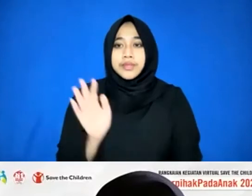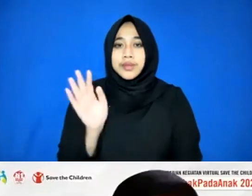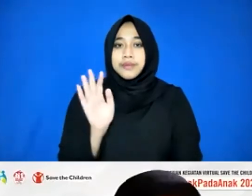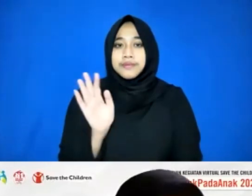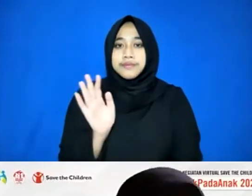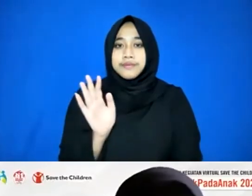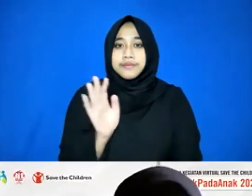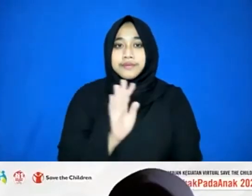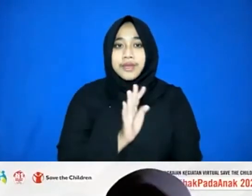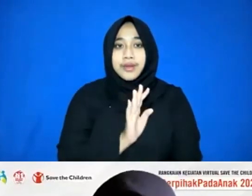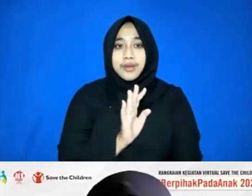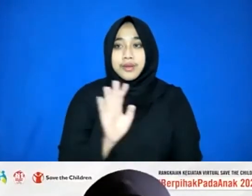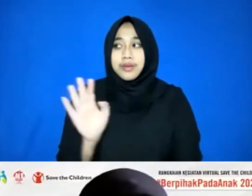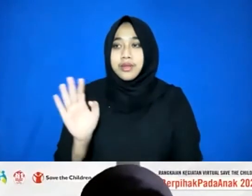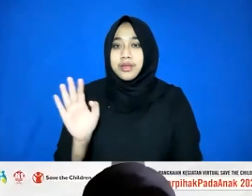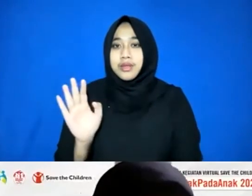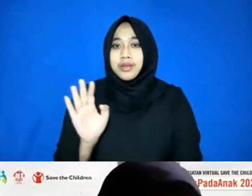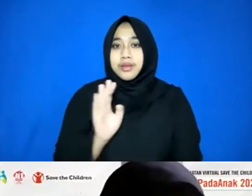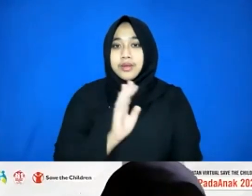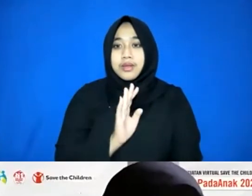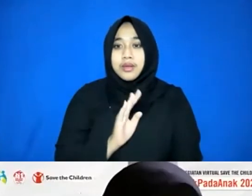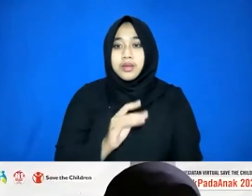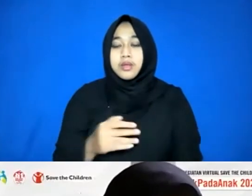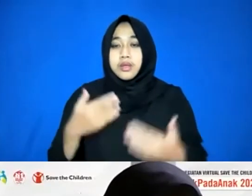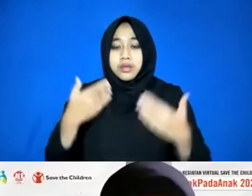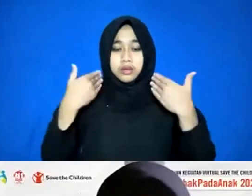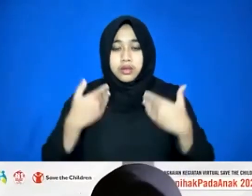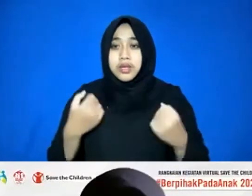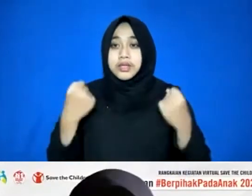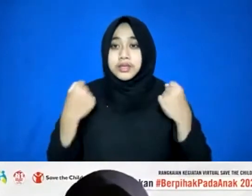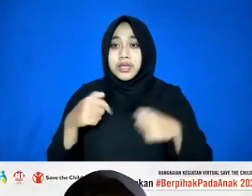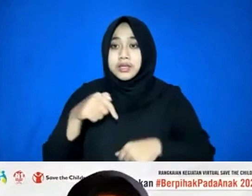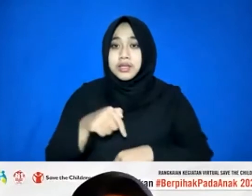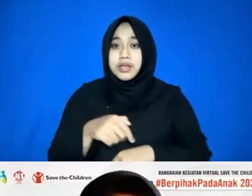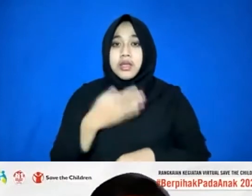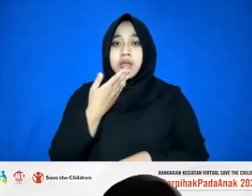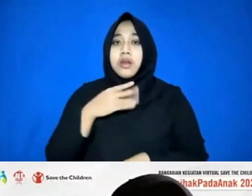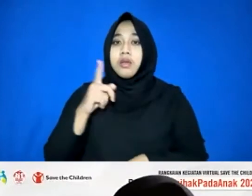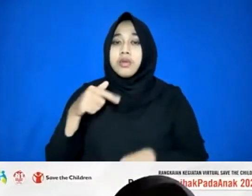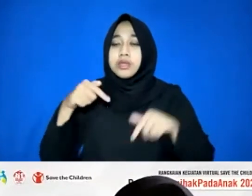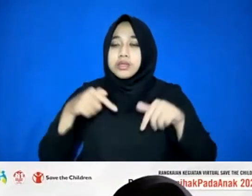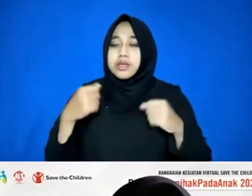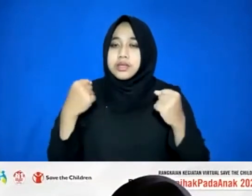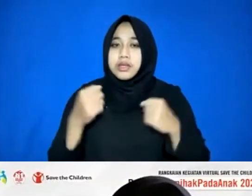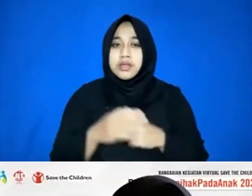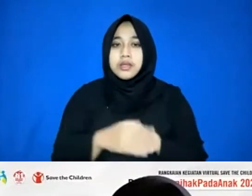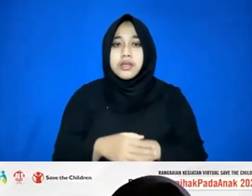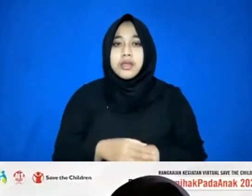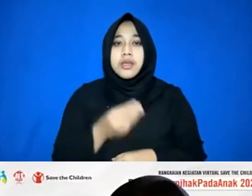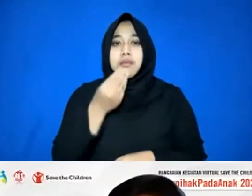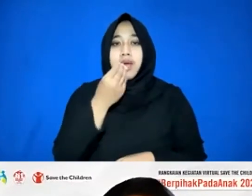Halo, halo. Sehat ya? Kondisinya sehat saat ini? alhamdulillah sehat Mas. Sarapan dulu Mbak kalau